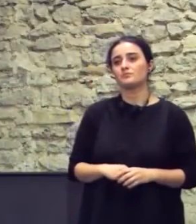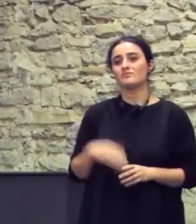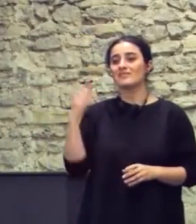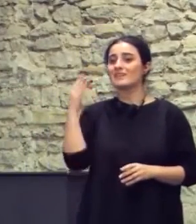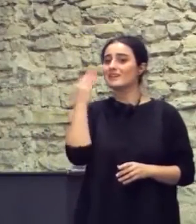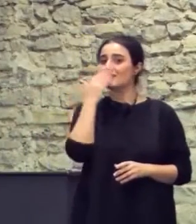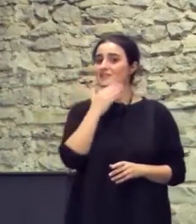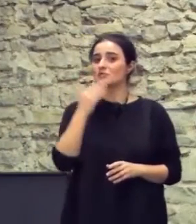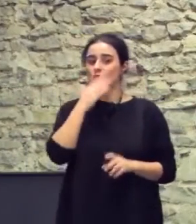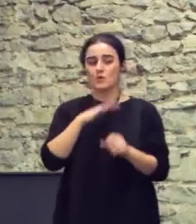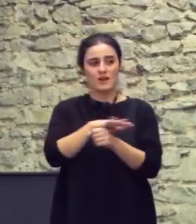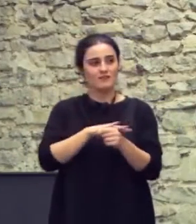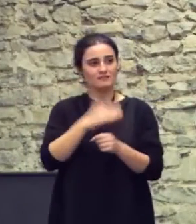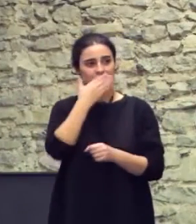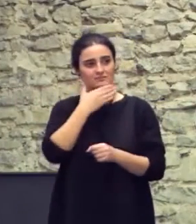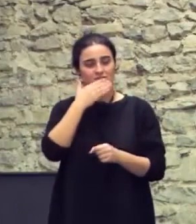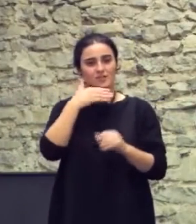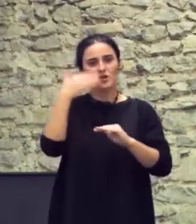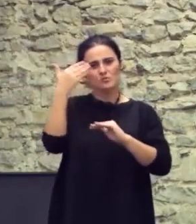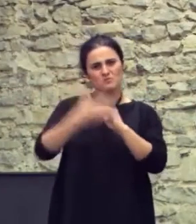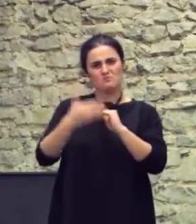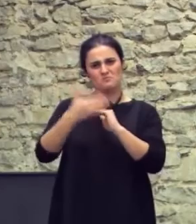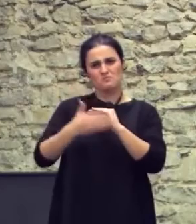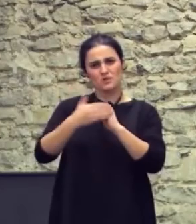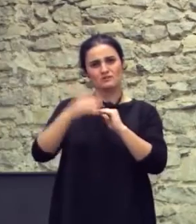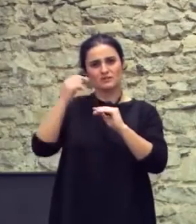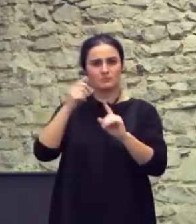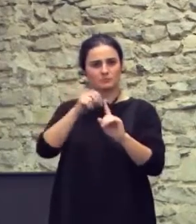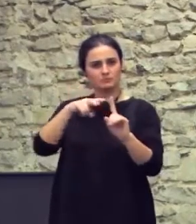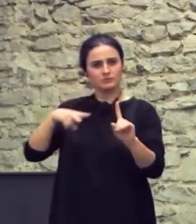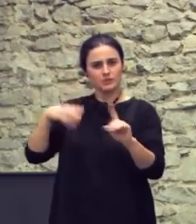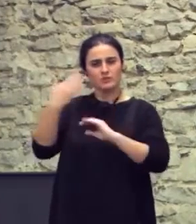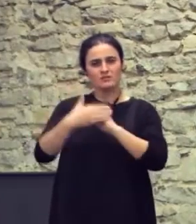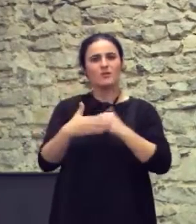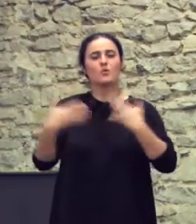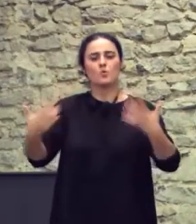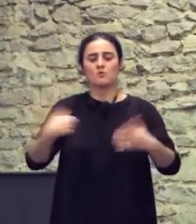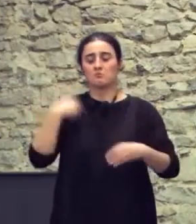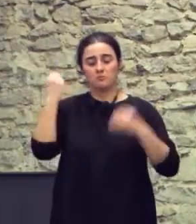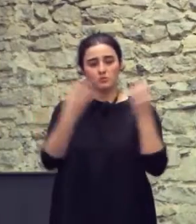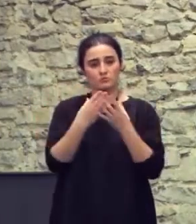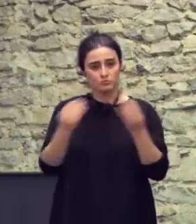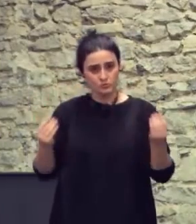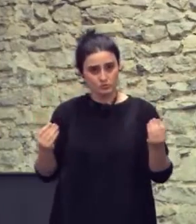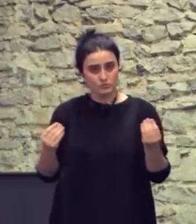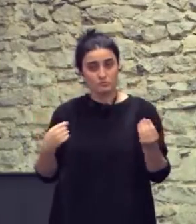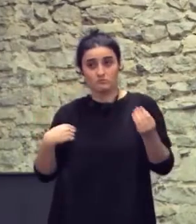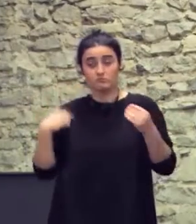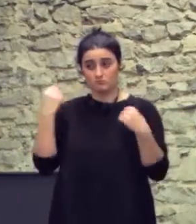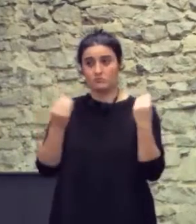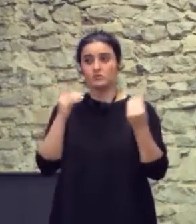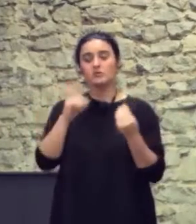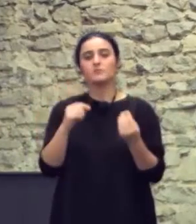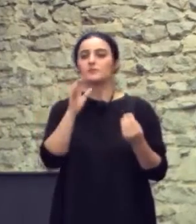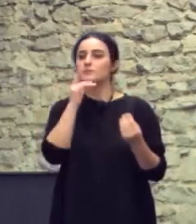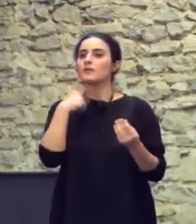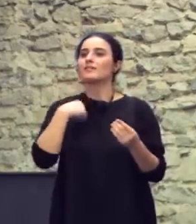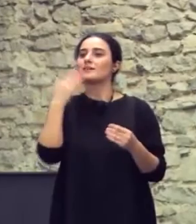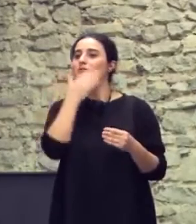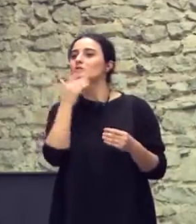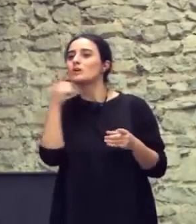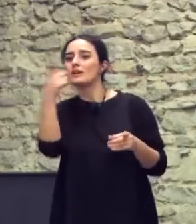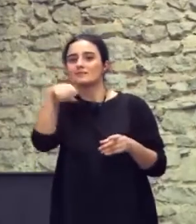Eskola ezari garela, ze muga ezartzen dizkio planteamentu honi eskolak, ba nik uste dut asko, eta nik uste dut hemen ikusten zaituzte asko eskoletan